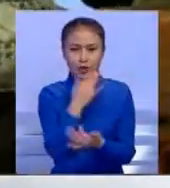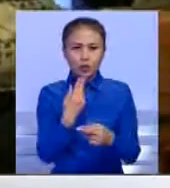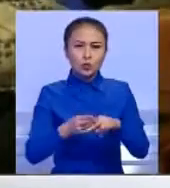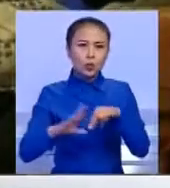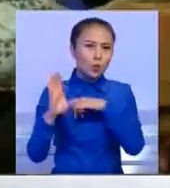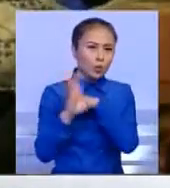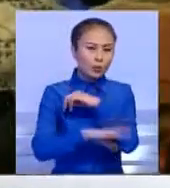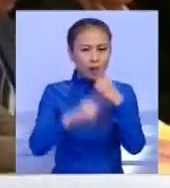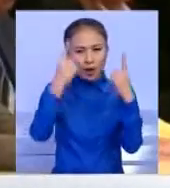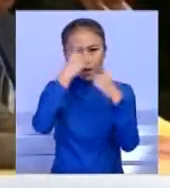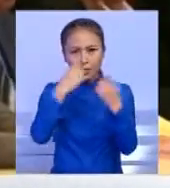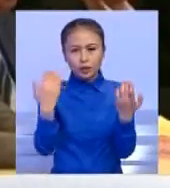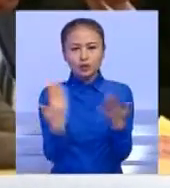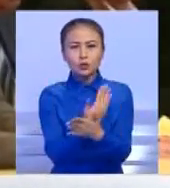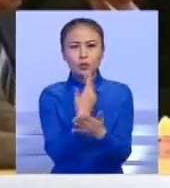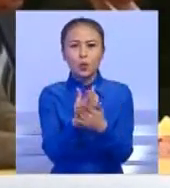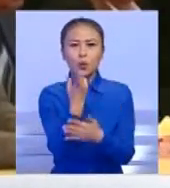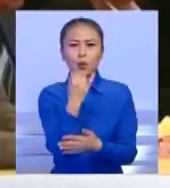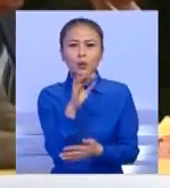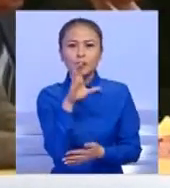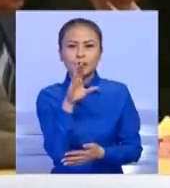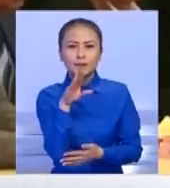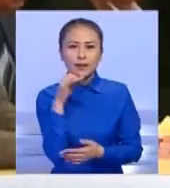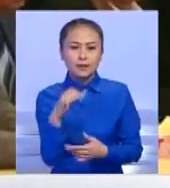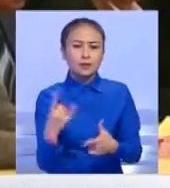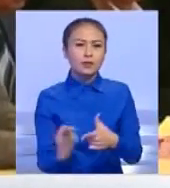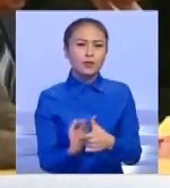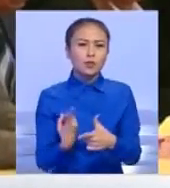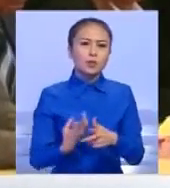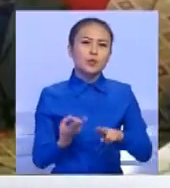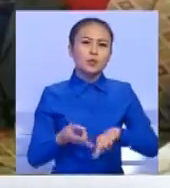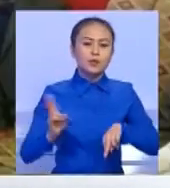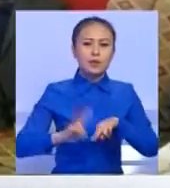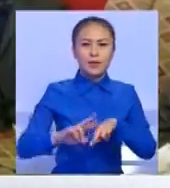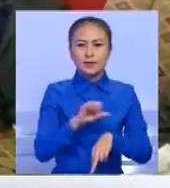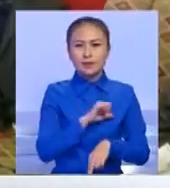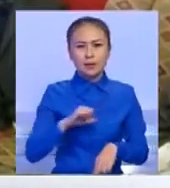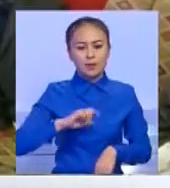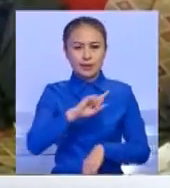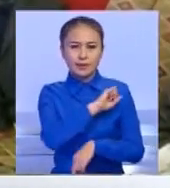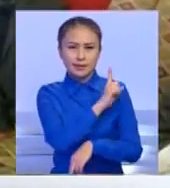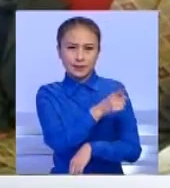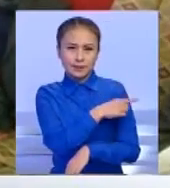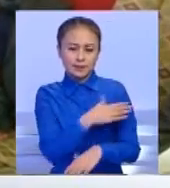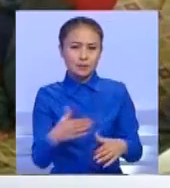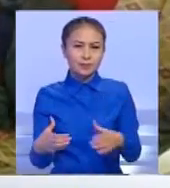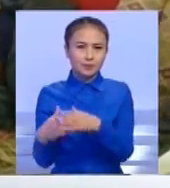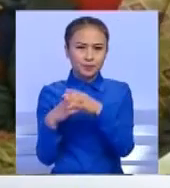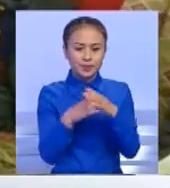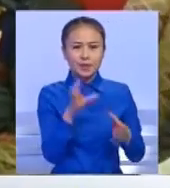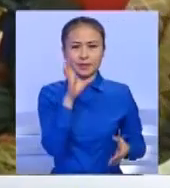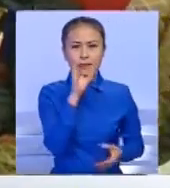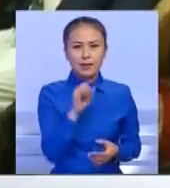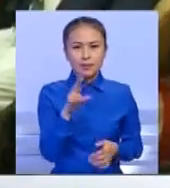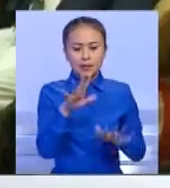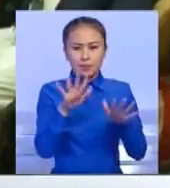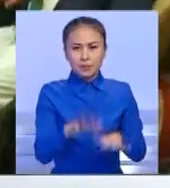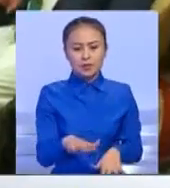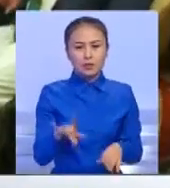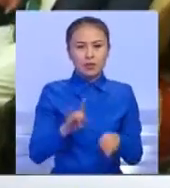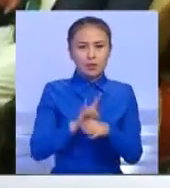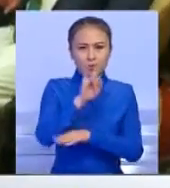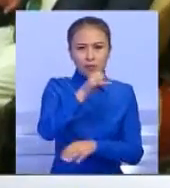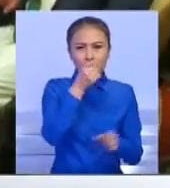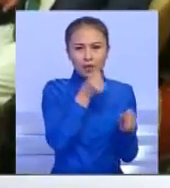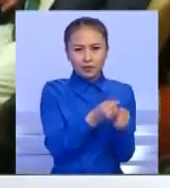Ал соңғы ақпаратқа қарағанда хусейттермен соғысып жатқан араб елдері күштерінің бір ұшағы Саада провинциясында апатқа ұшыраған.